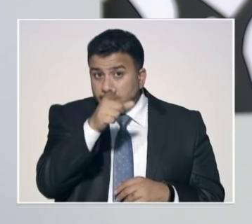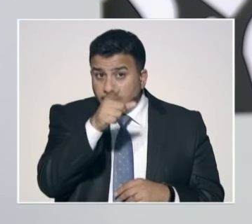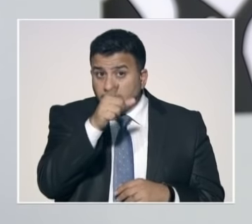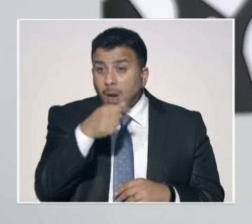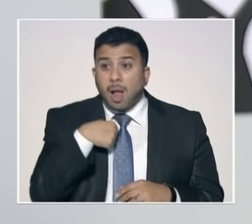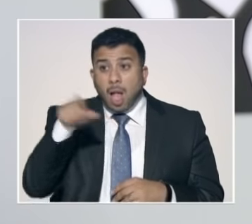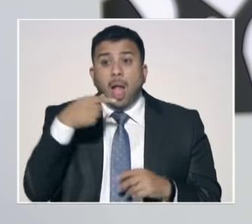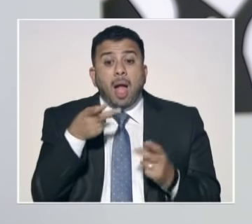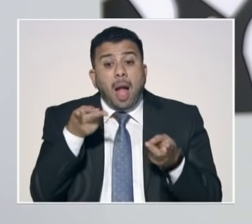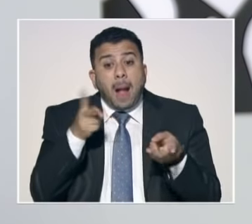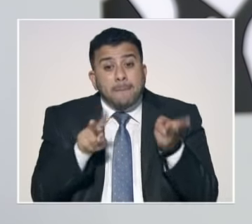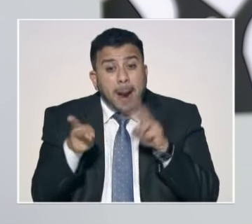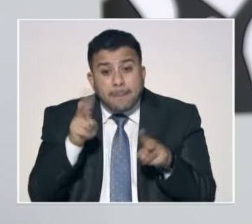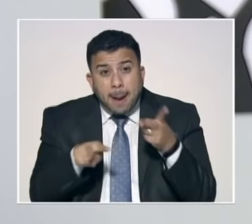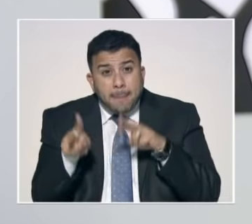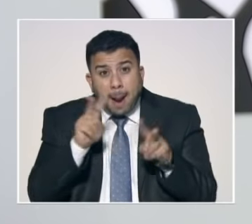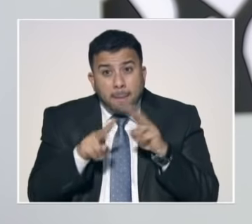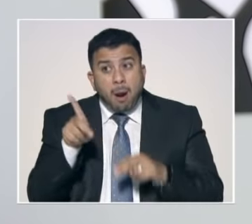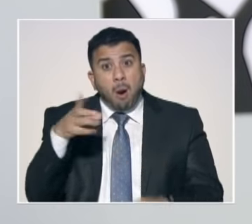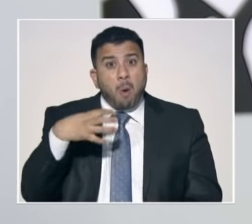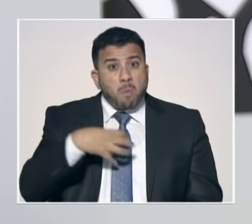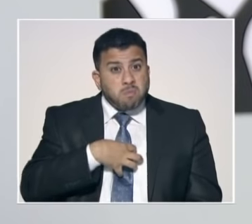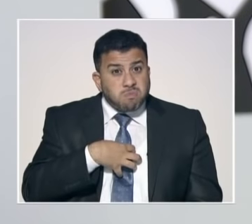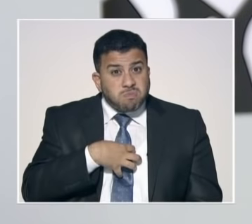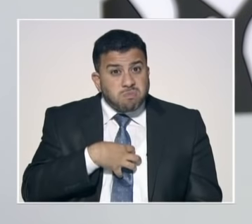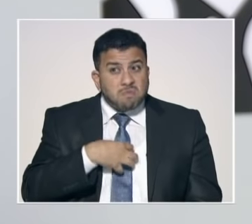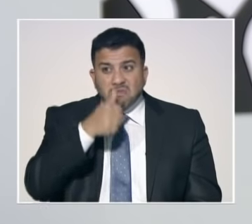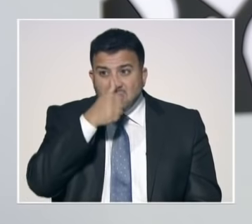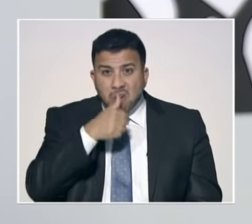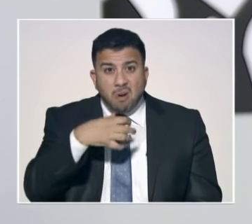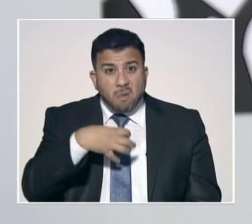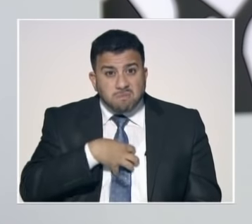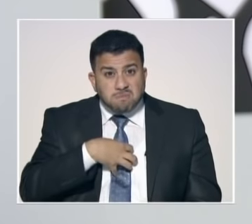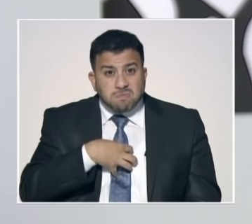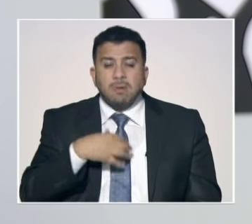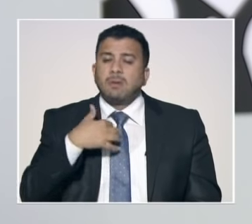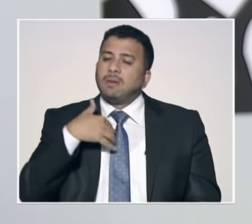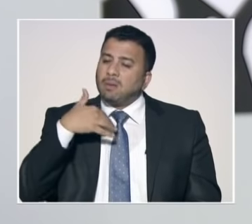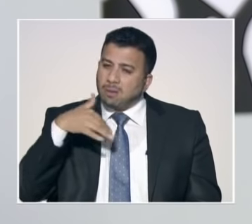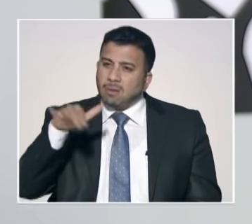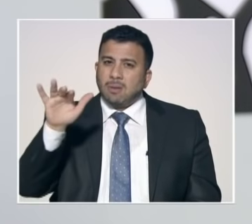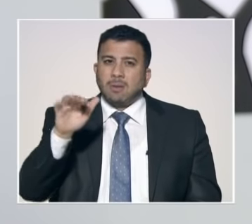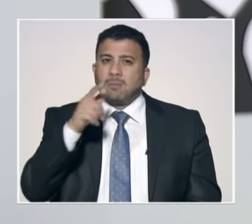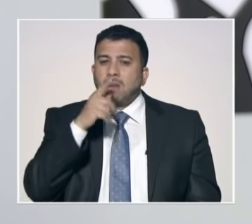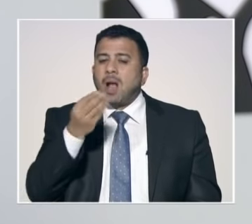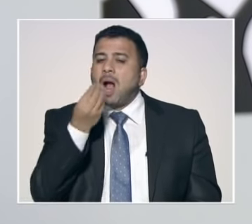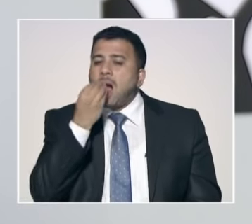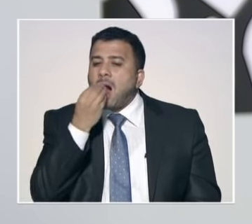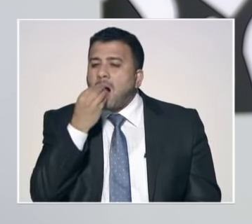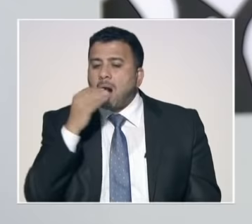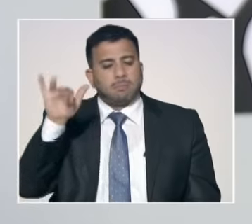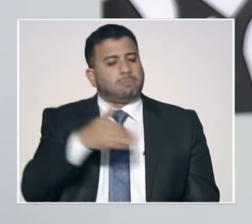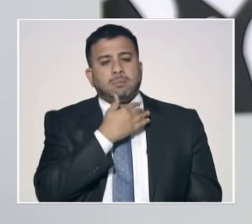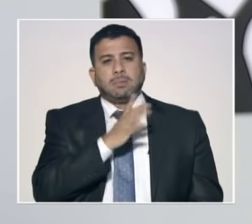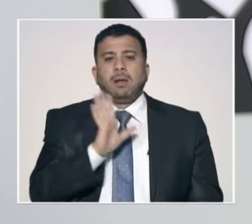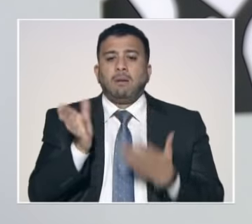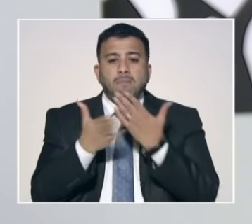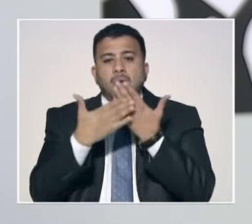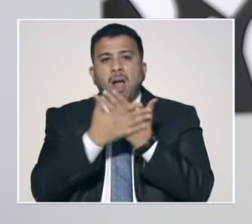رحم سيتأثر تتأثر علاقاتكم، ممكن تذهبون للعشاء وترجعون قبل ما